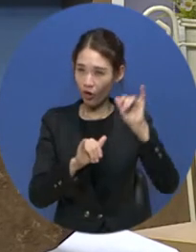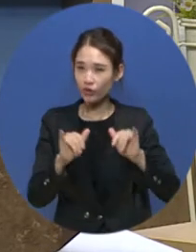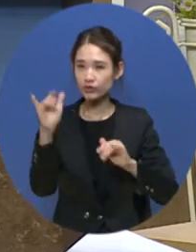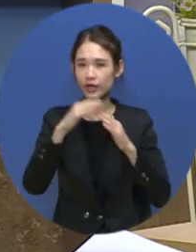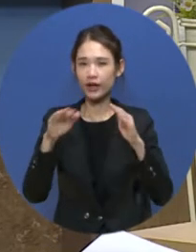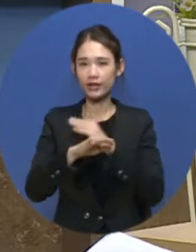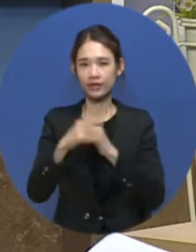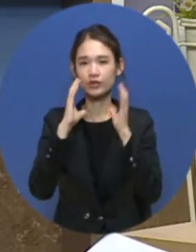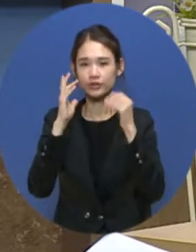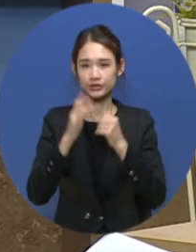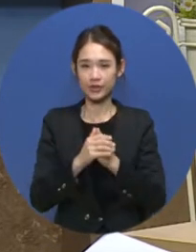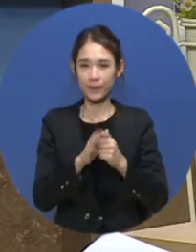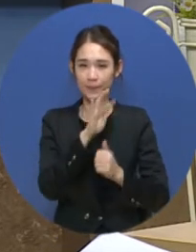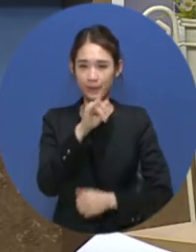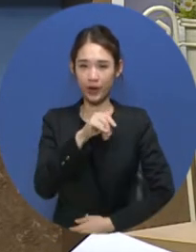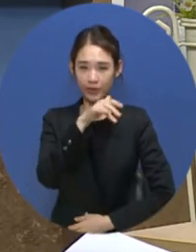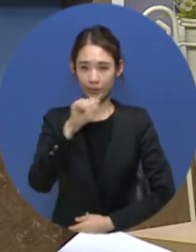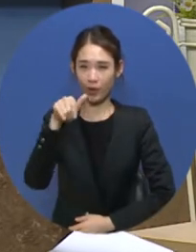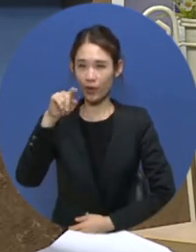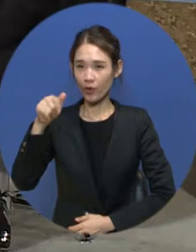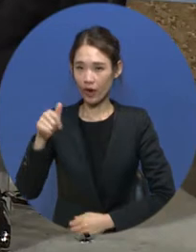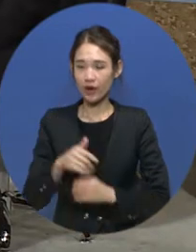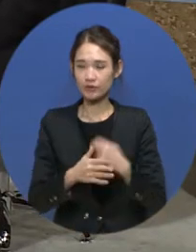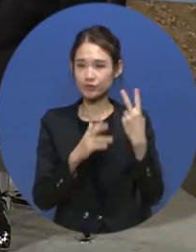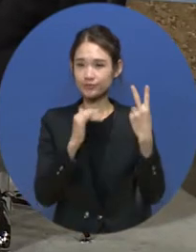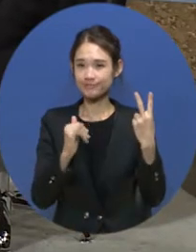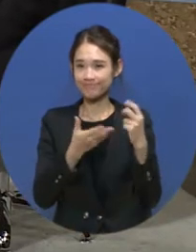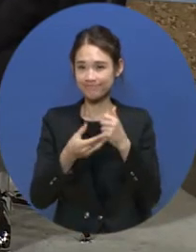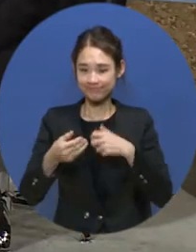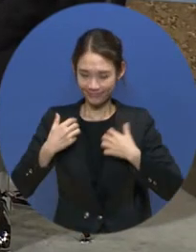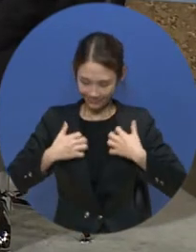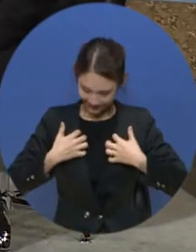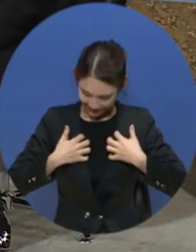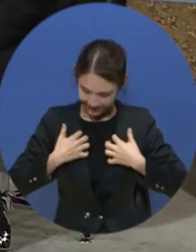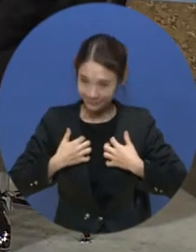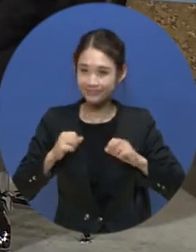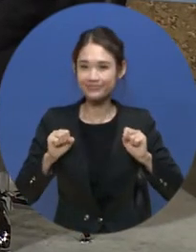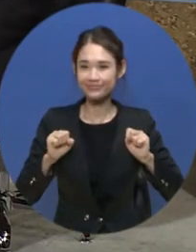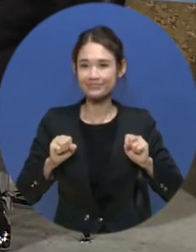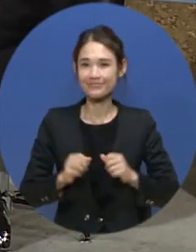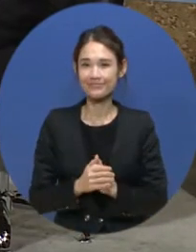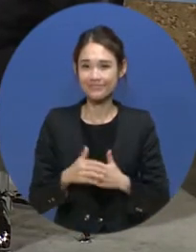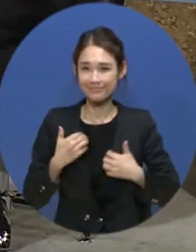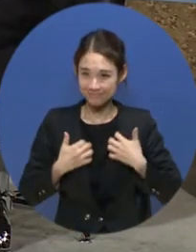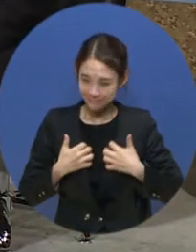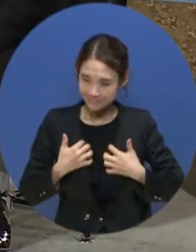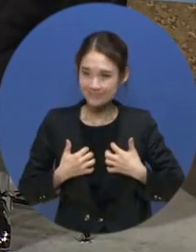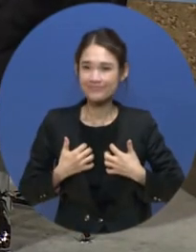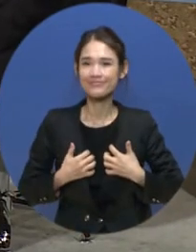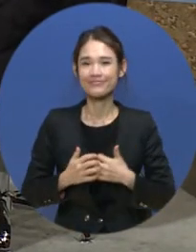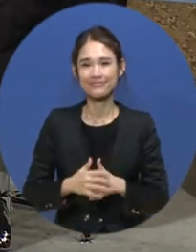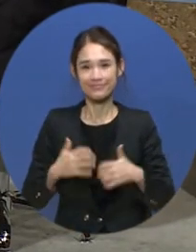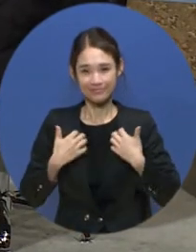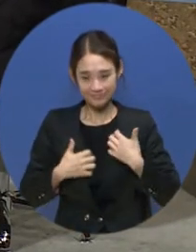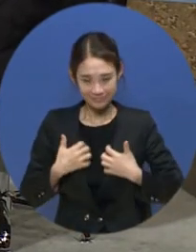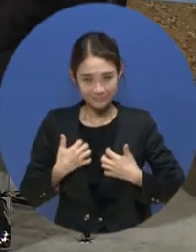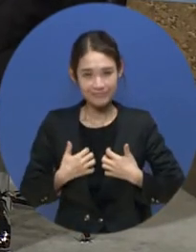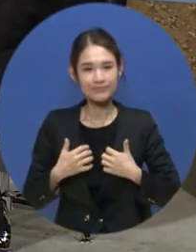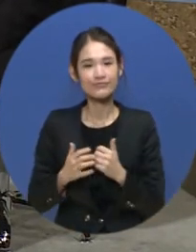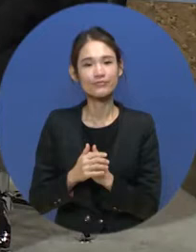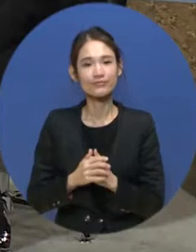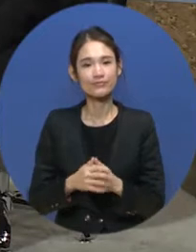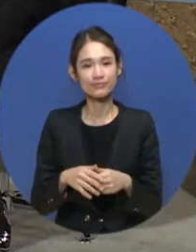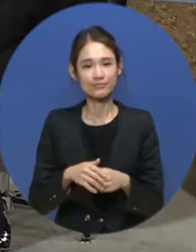전국가정어린이집연합회 박명아 회장님 두 분 나오셨습니다. 반갑습니다. 안녕하세요. 네, 반갑습니다. 네, 반갑습니다.